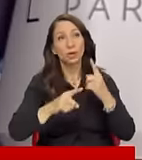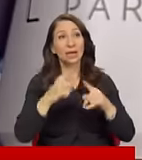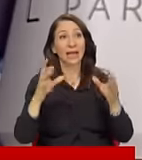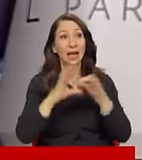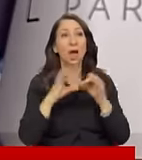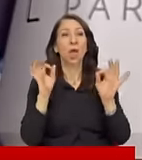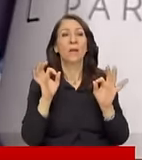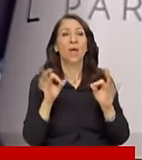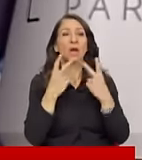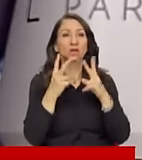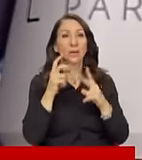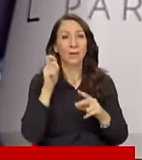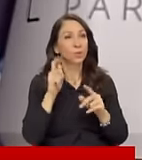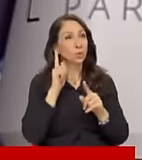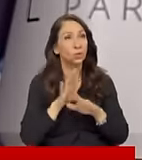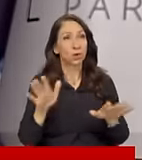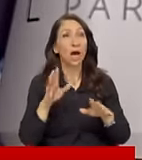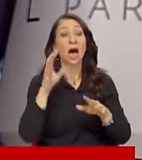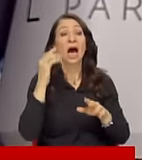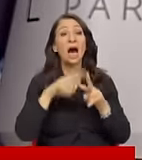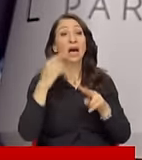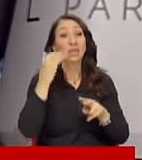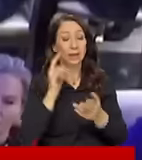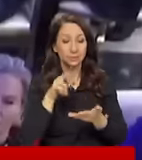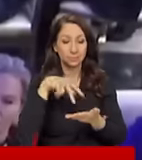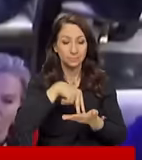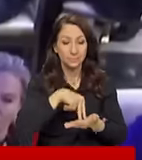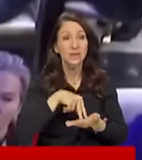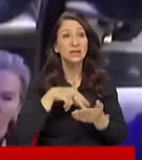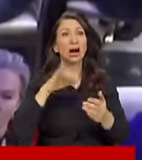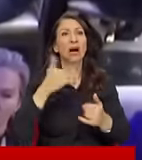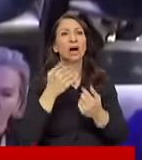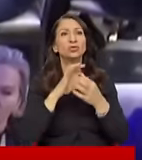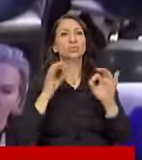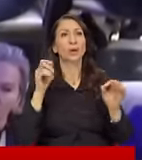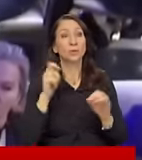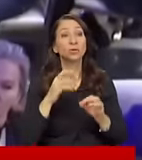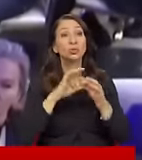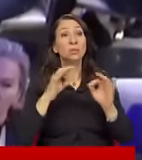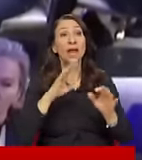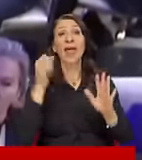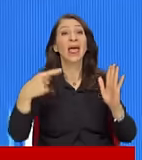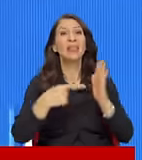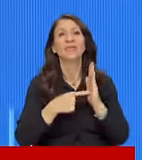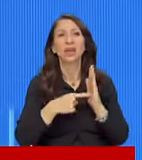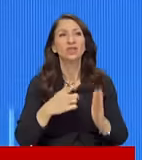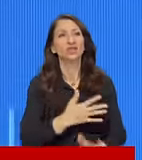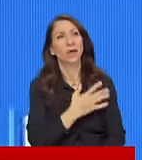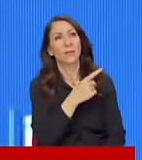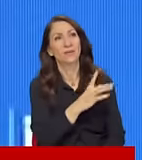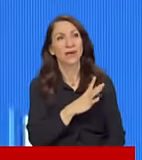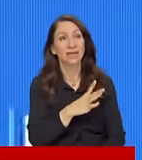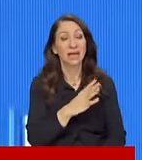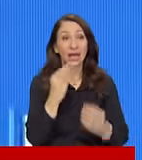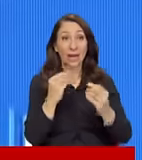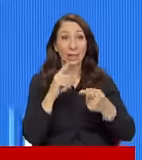yönelik önemli açıklamalar yapacağı duyuruldu. Akşener kürsüye çıktı, sert cümleler kurdu. Sözlerinin hedefinde CHP vardı.